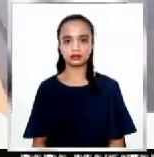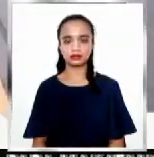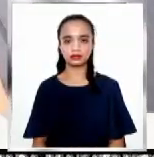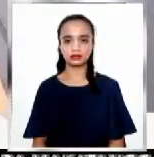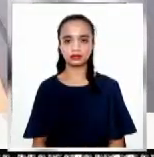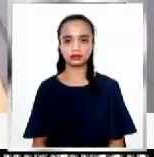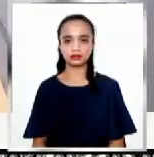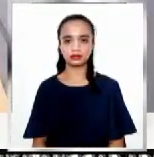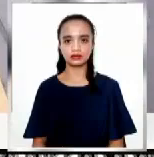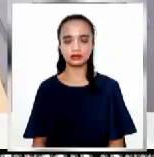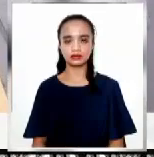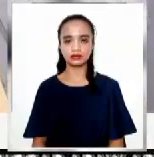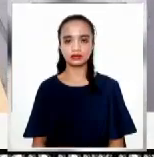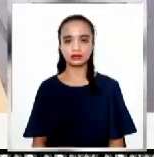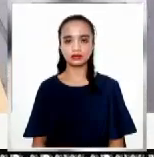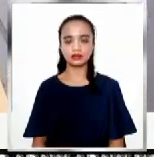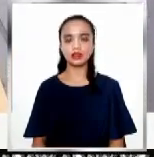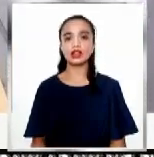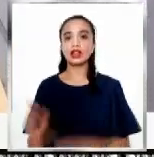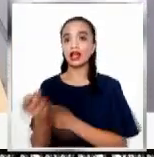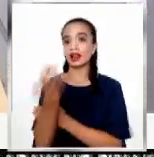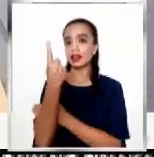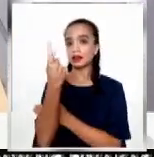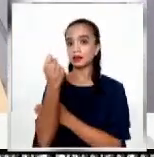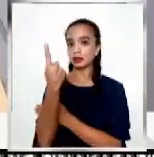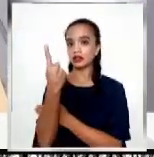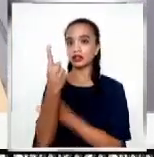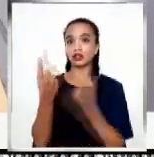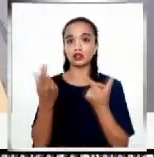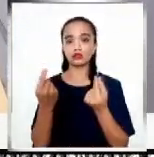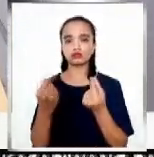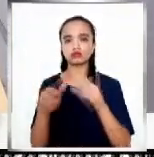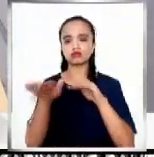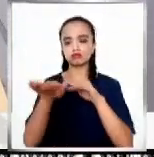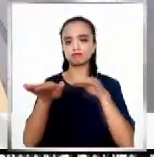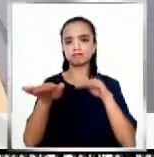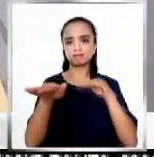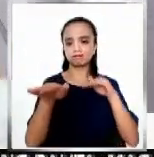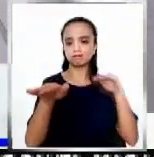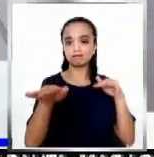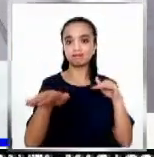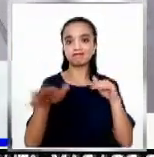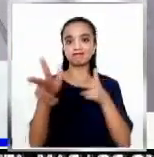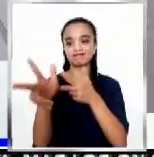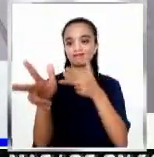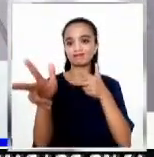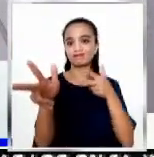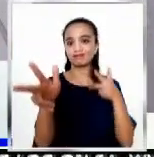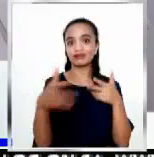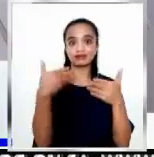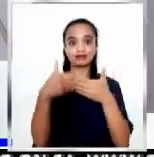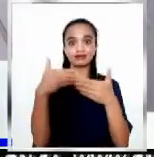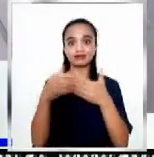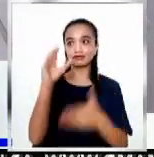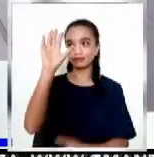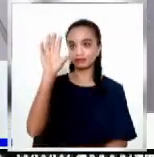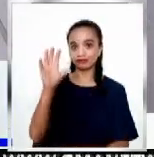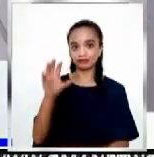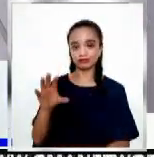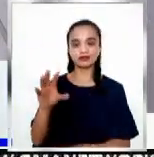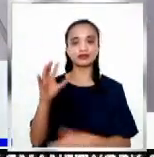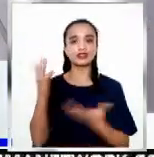Alas 11:30 ng umaga, isa-isang naghintuan ang mga motor na ito sa may stoplight sa kanto ng Recto at Masangkay sa